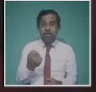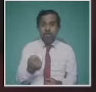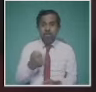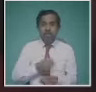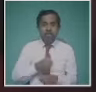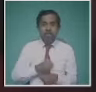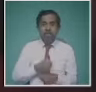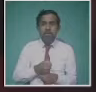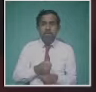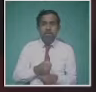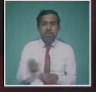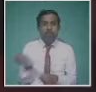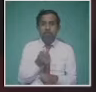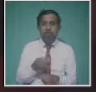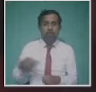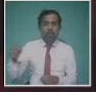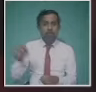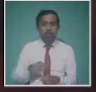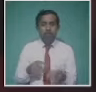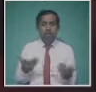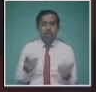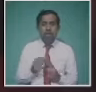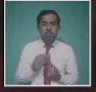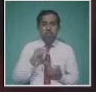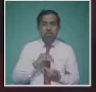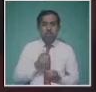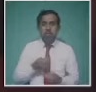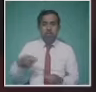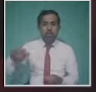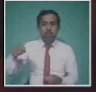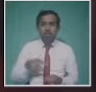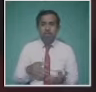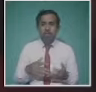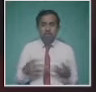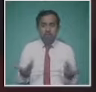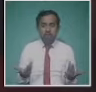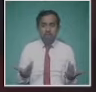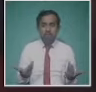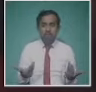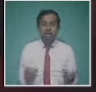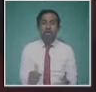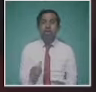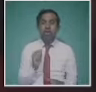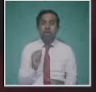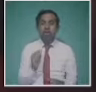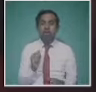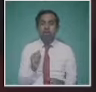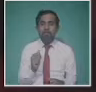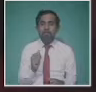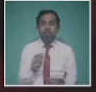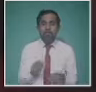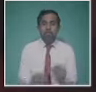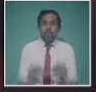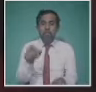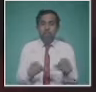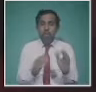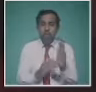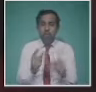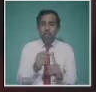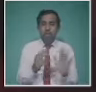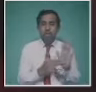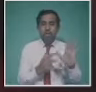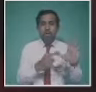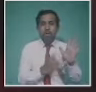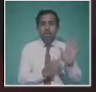රජය වී මිල දී ගන්නෙත් නැහැ, පෞද්ගලික අංශයේ වී මිල දී ගන්නෙත් නැහැ. ඒකට හේතුව තමයි පාරිභෝගික ඇමතිතුමා නලින්